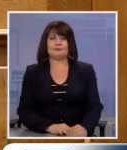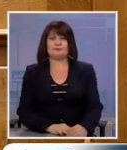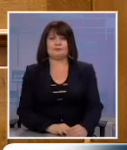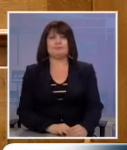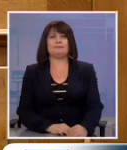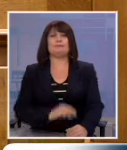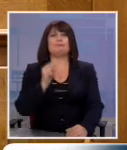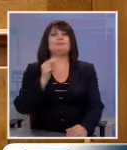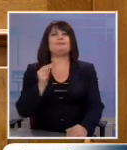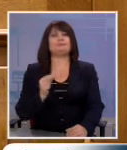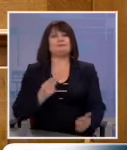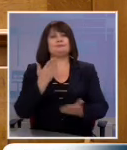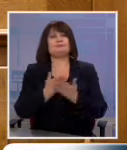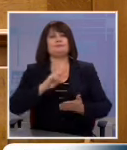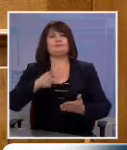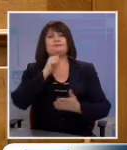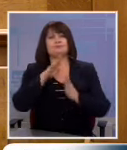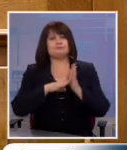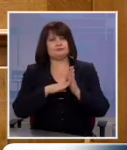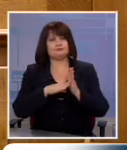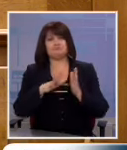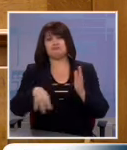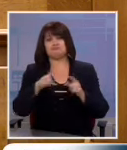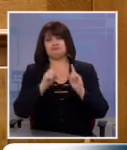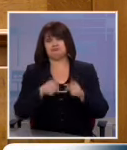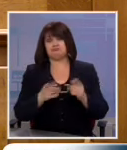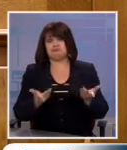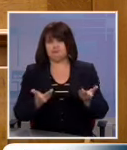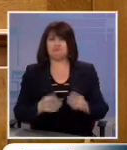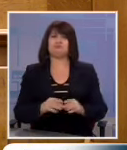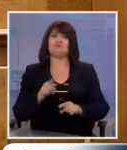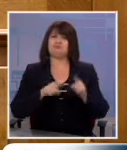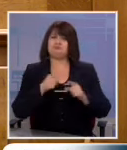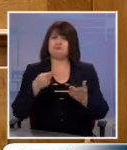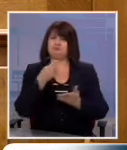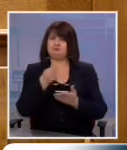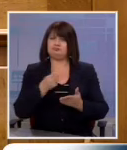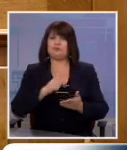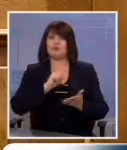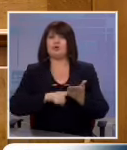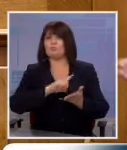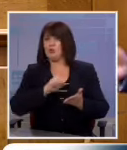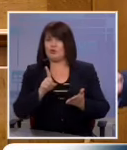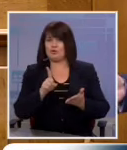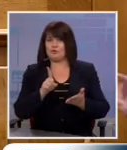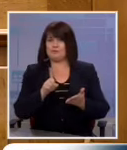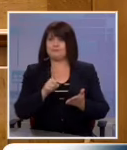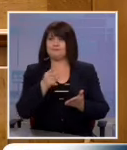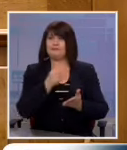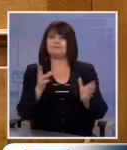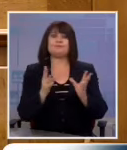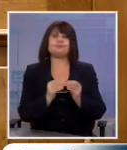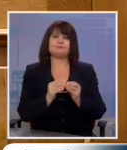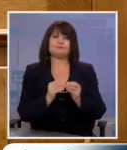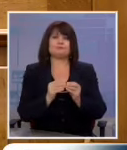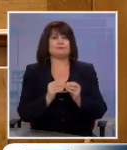Ετέθησαν ζητήματα αντισυνταγματικότητας, απεφάνθητο σώμα. Ετέθησαν ζητήματα μη νομιμότητος, κυρίως ό,τι αφορούν